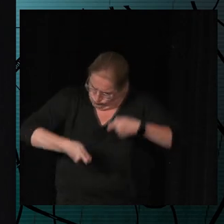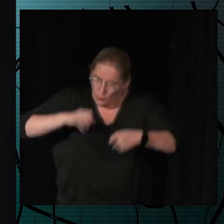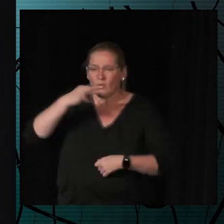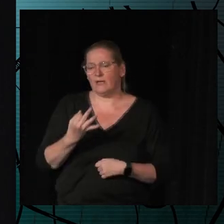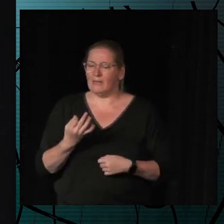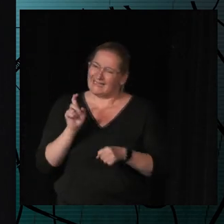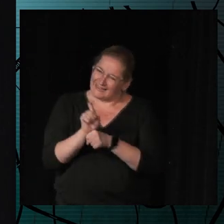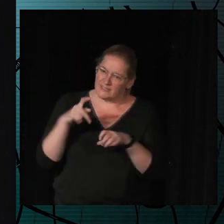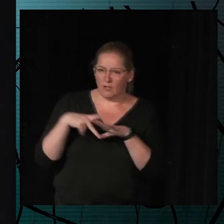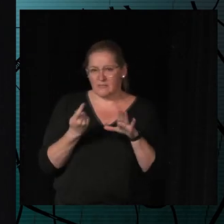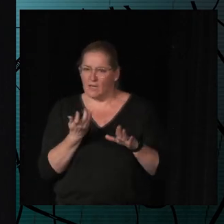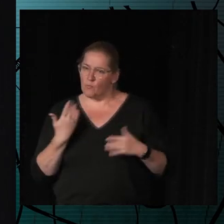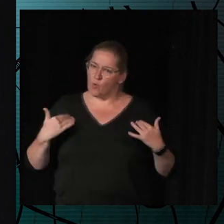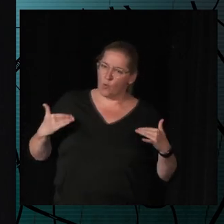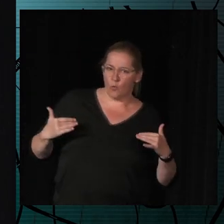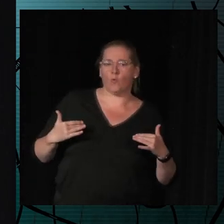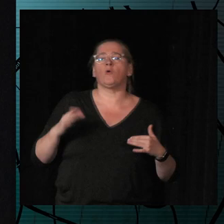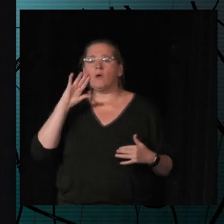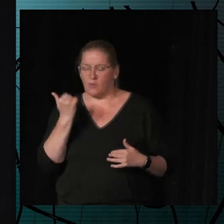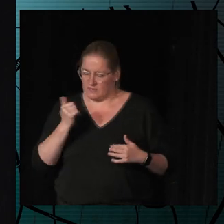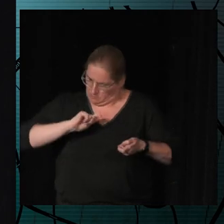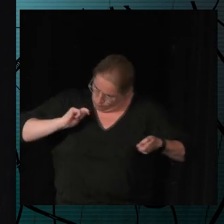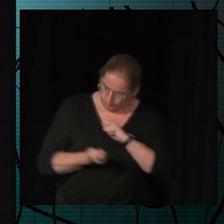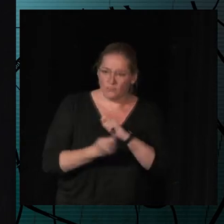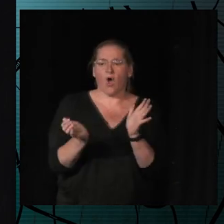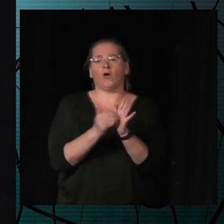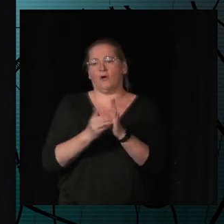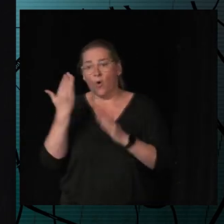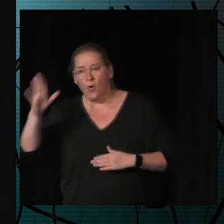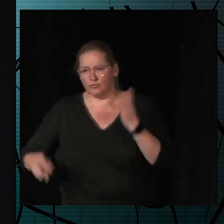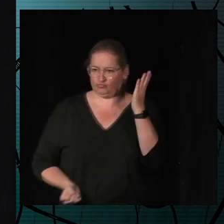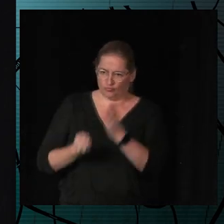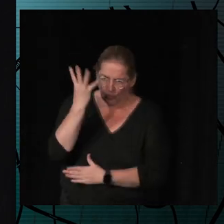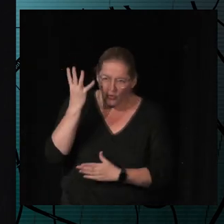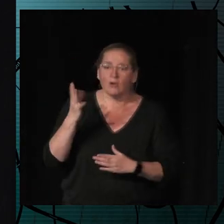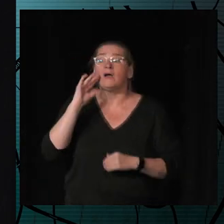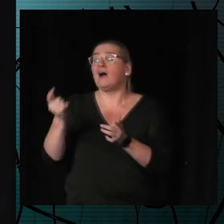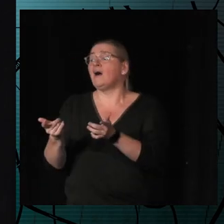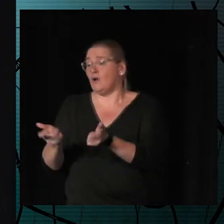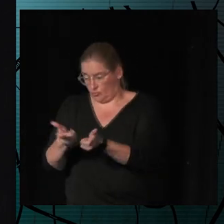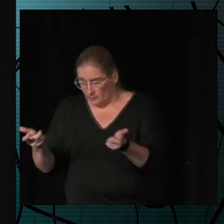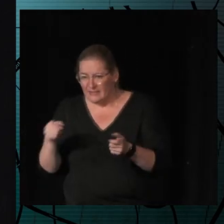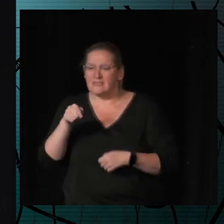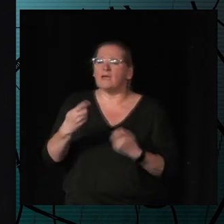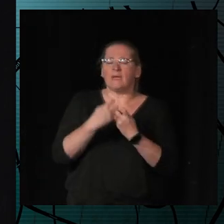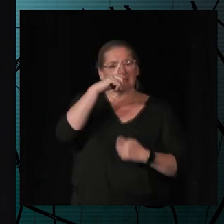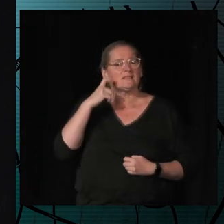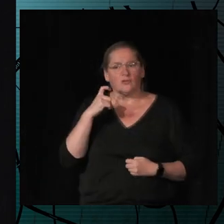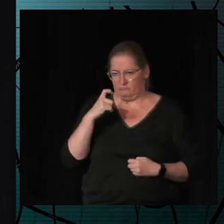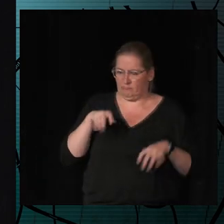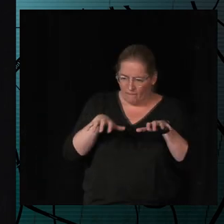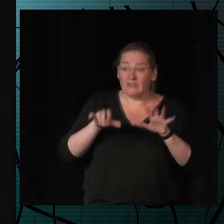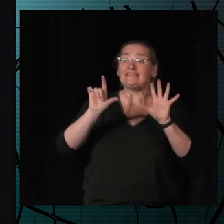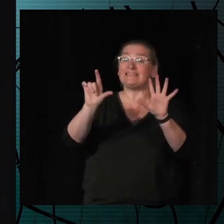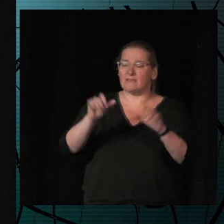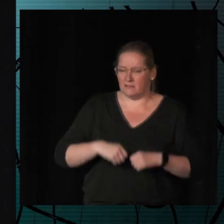critiques commencent un peu à à accrocher et là on casse à nouveau les les les schémas et dans ce cas-là CAPC n' pas hésité notamment quand on pense à Resident Evil 7 à